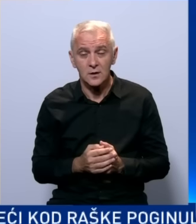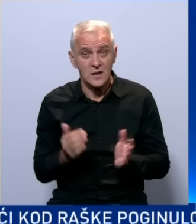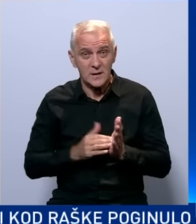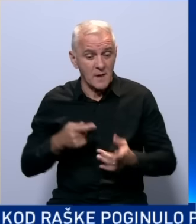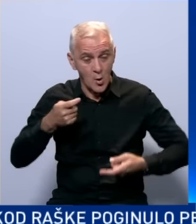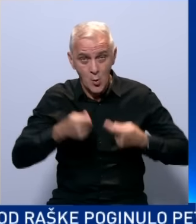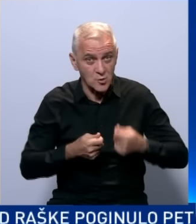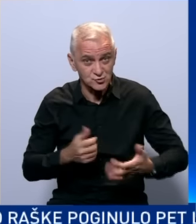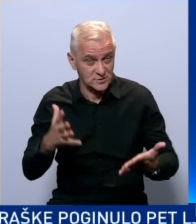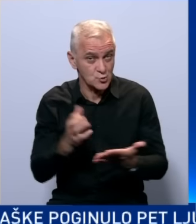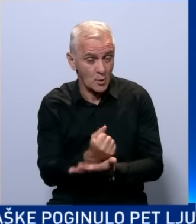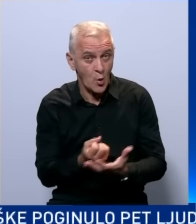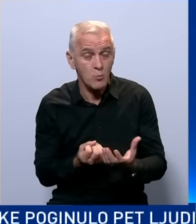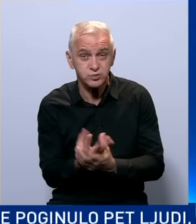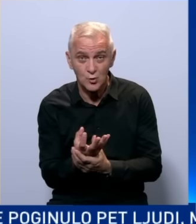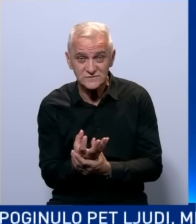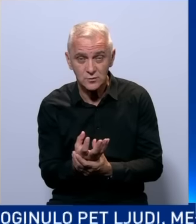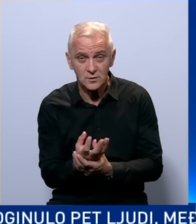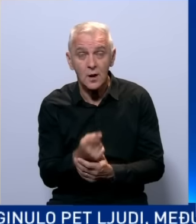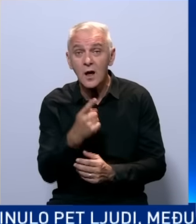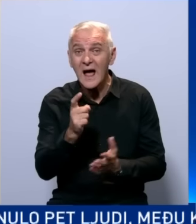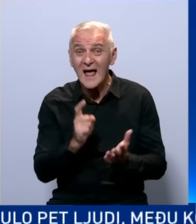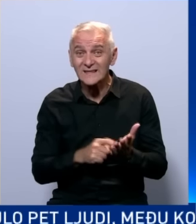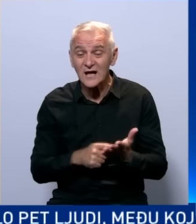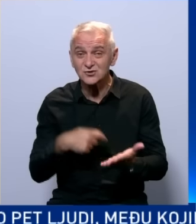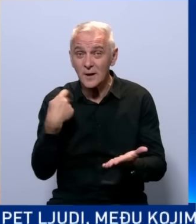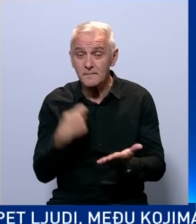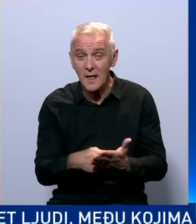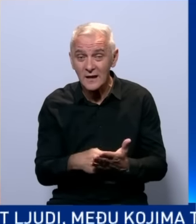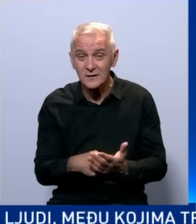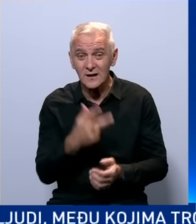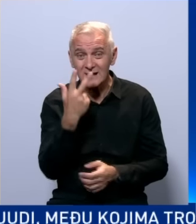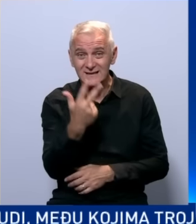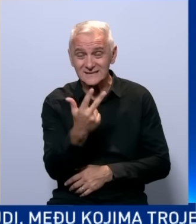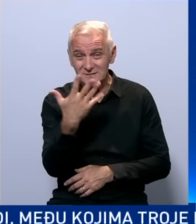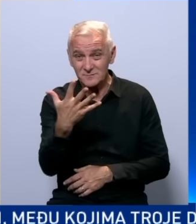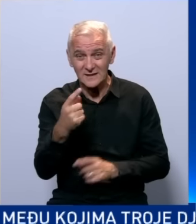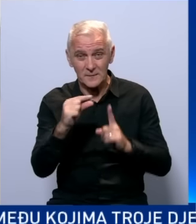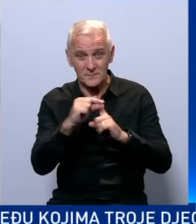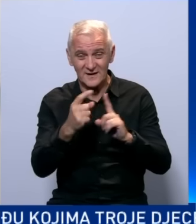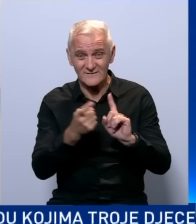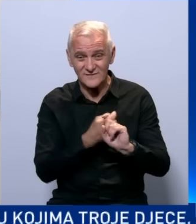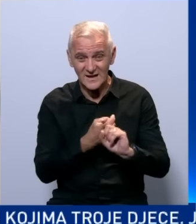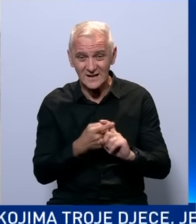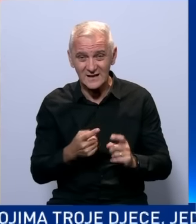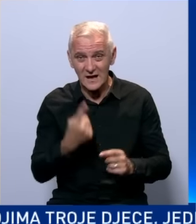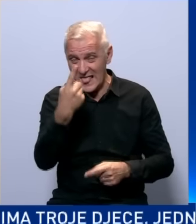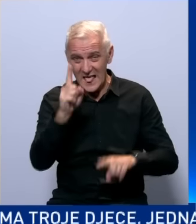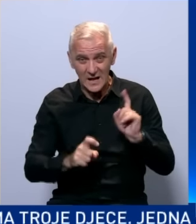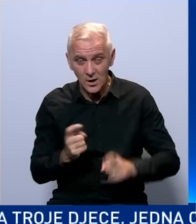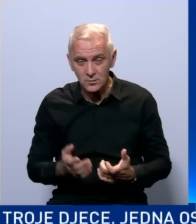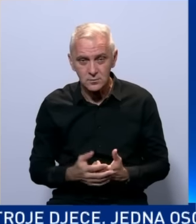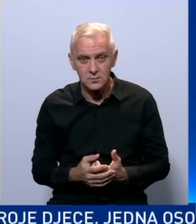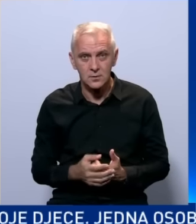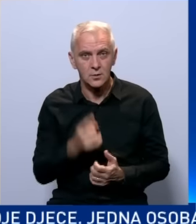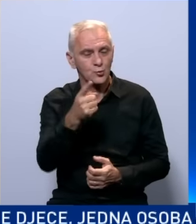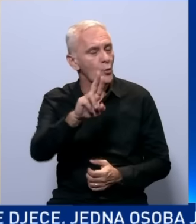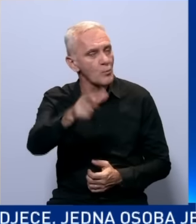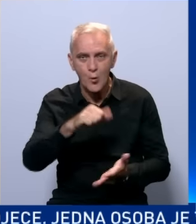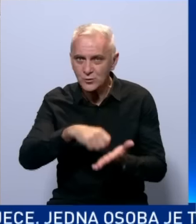uložiti da bi se dobio proizvod, traže da im se plati, ne znam, 35 feninga po kilogram, to se